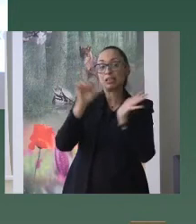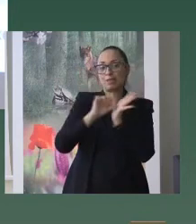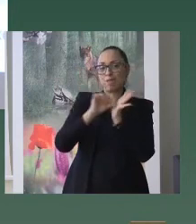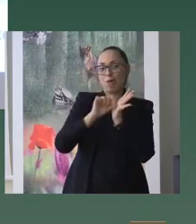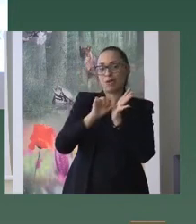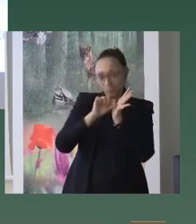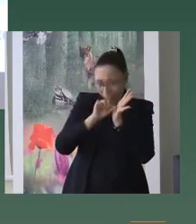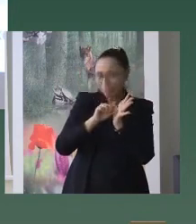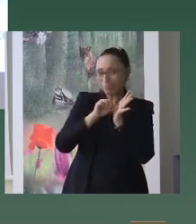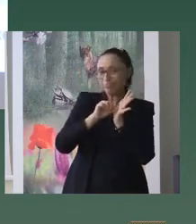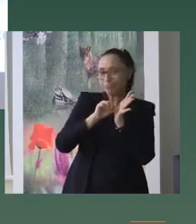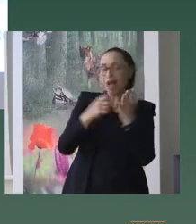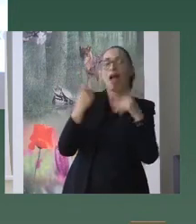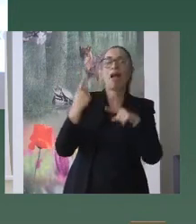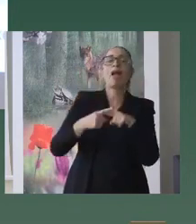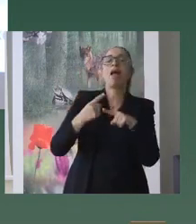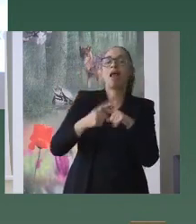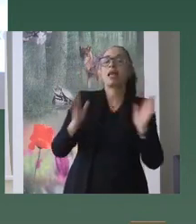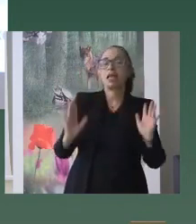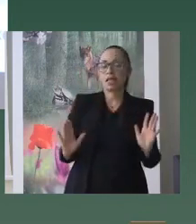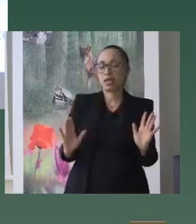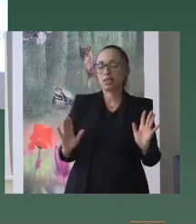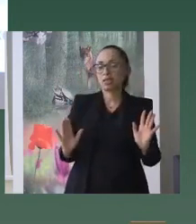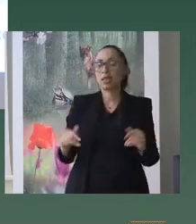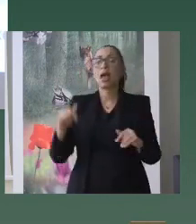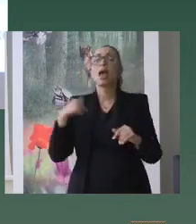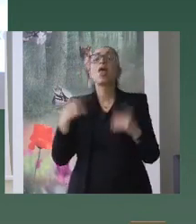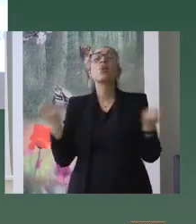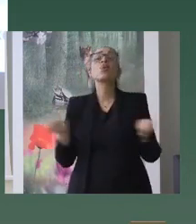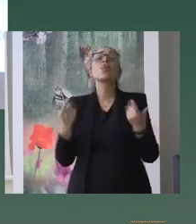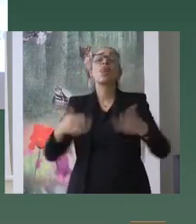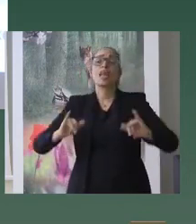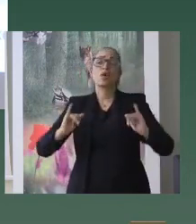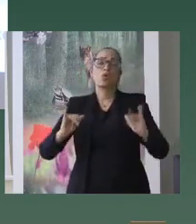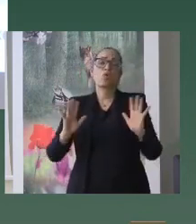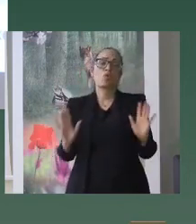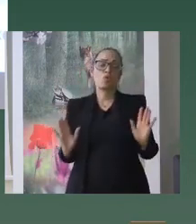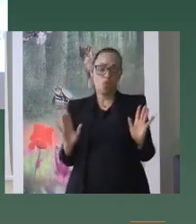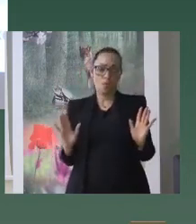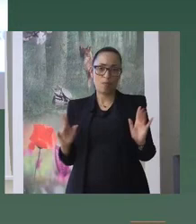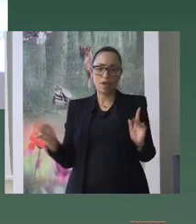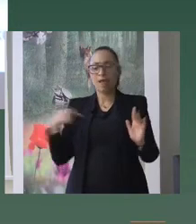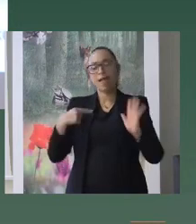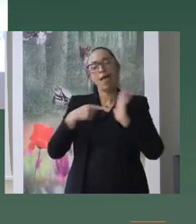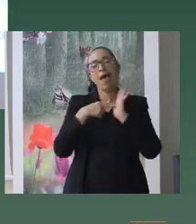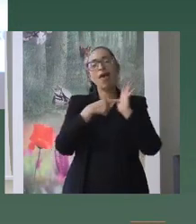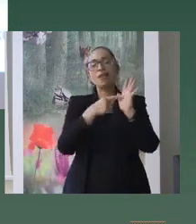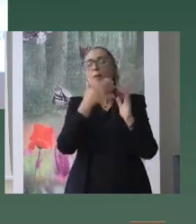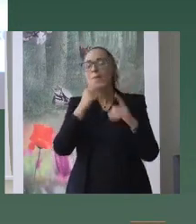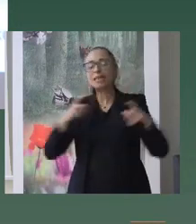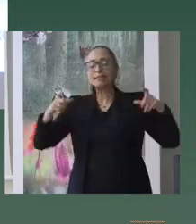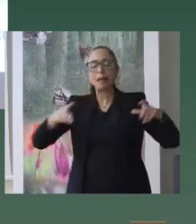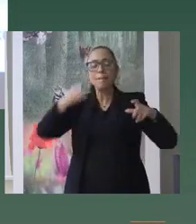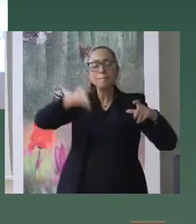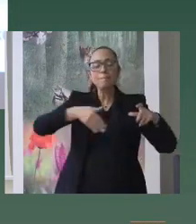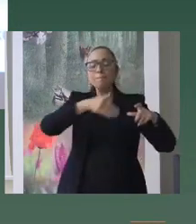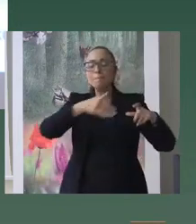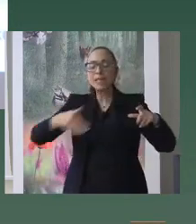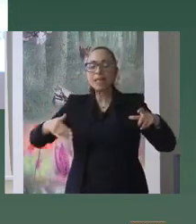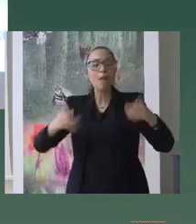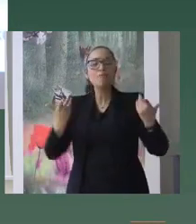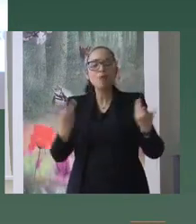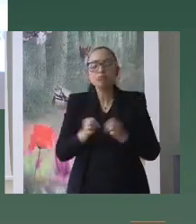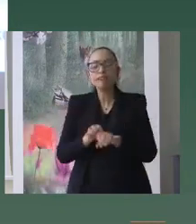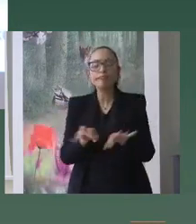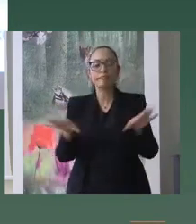ότι είμαστε ήδη, δεν το κατάλαβα. Όχι, δεν έχει γίνει κλιματικά ουδέτερο και δεν θα μπορούσε να γίνει με αυτό το διάγραμμα που σας έδειξα, την πίτα που δείχνει πόσο παράγεται. Δεν